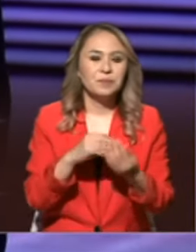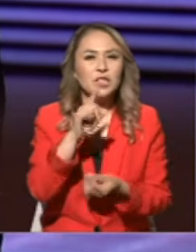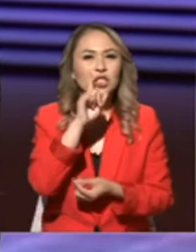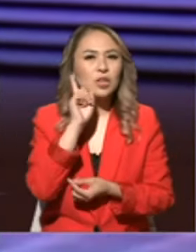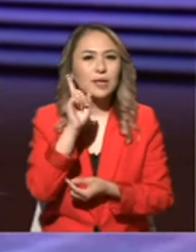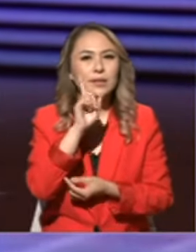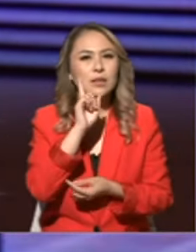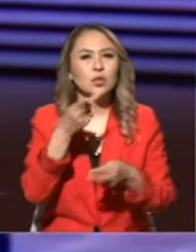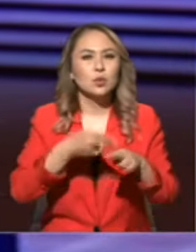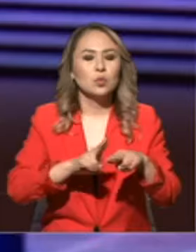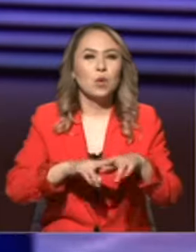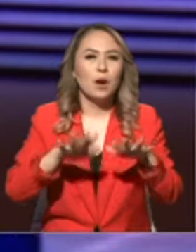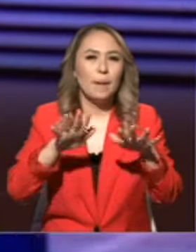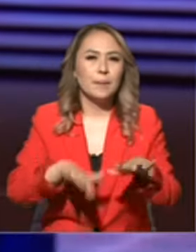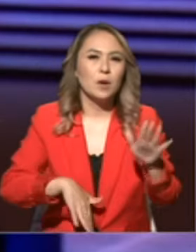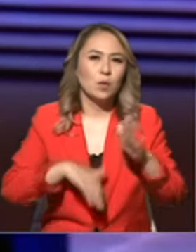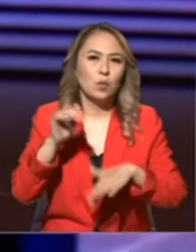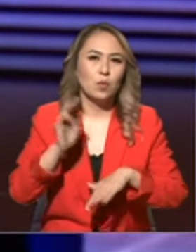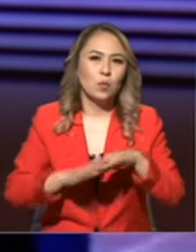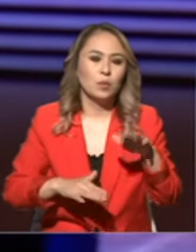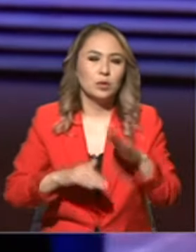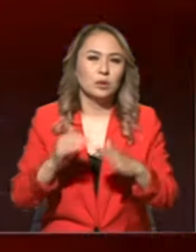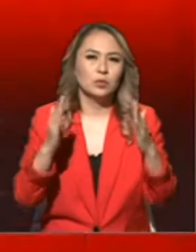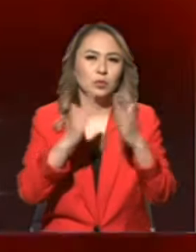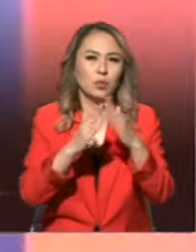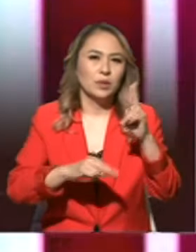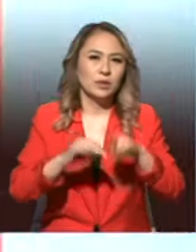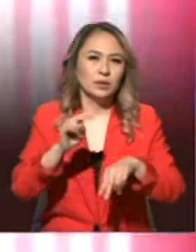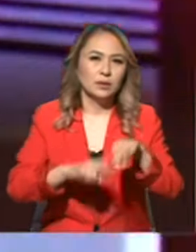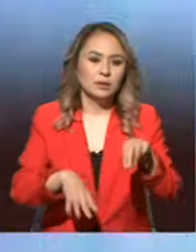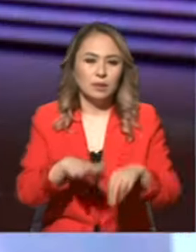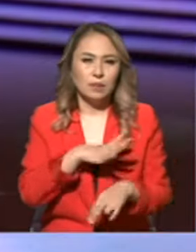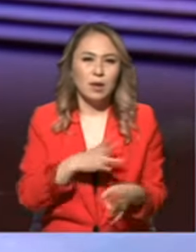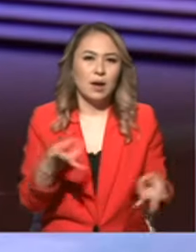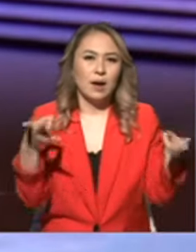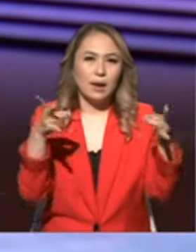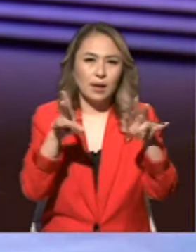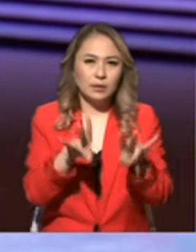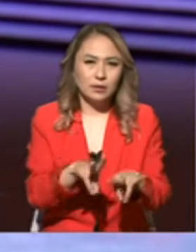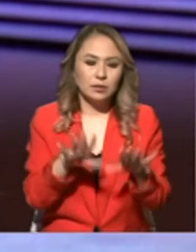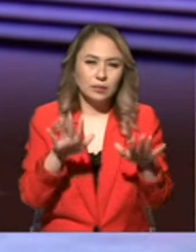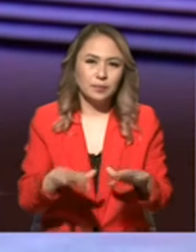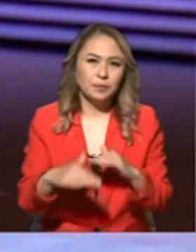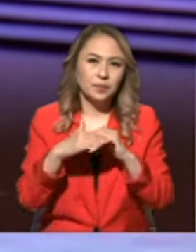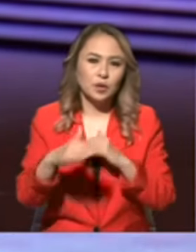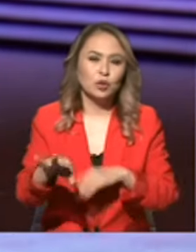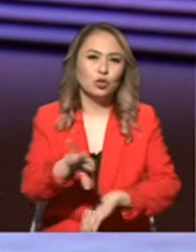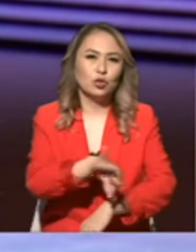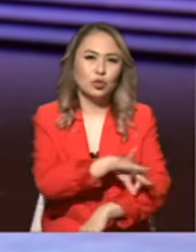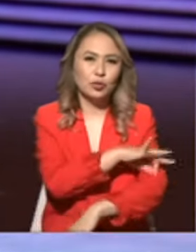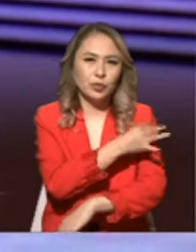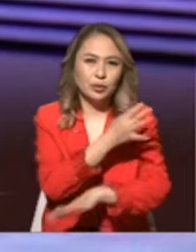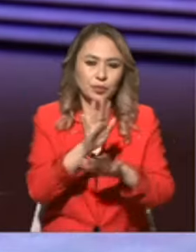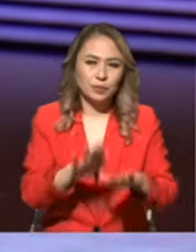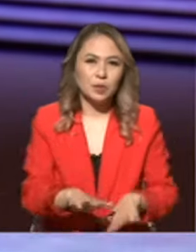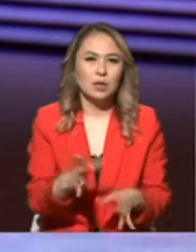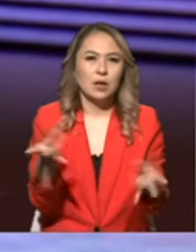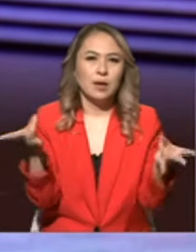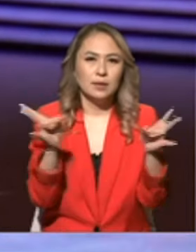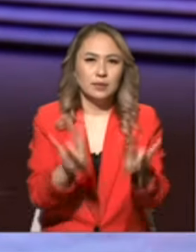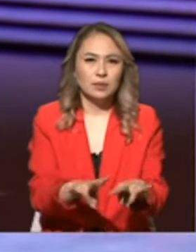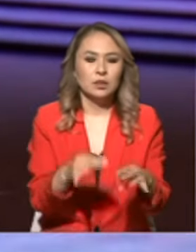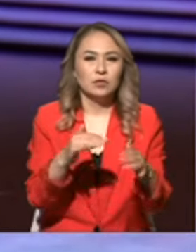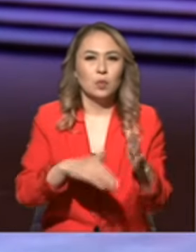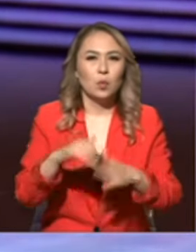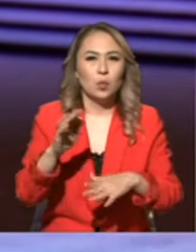жастарды сояққа апарып, өз қолымен сол үйлерін салдығызды, сол жерде қалдырды, сол жерде үйленді, сол жерде бәрі қалып қалды.